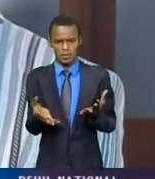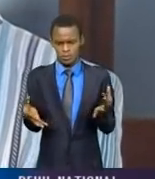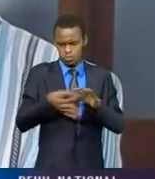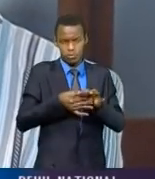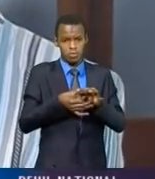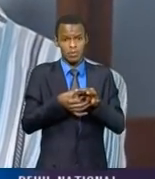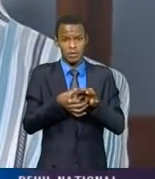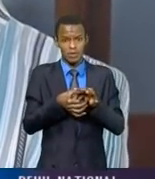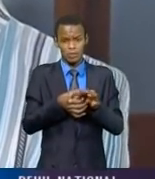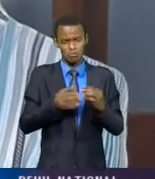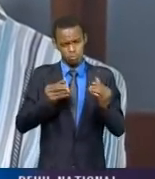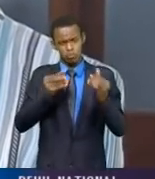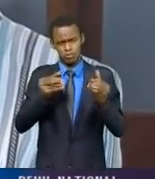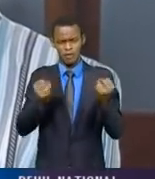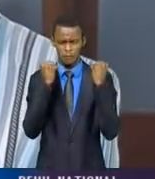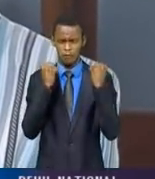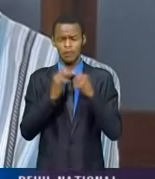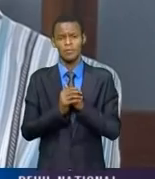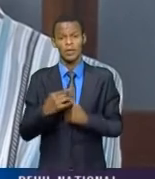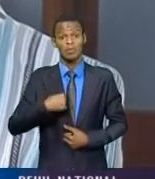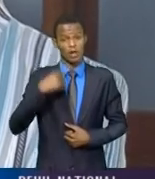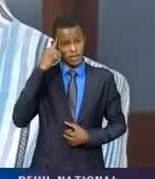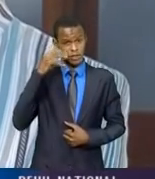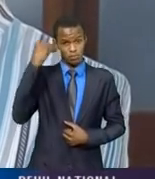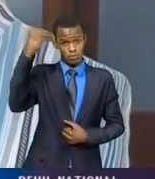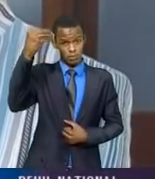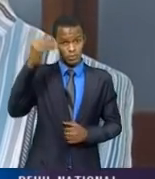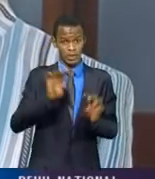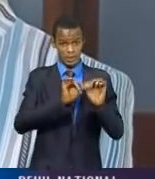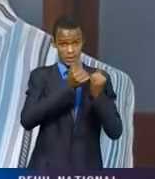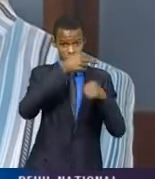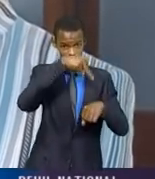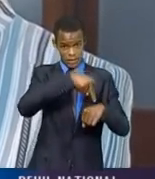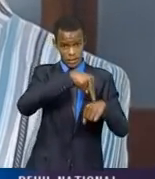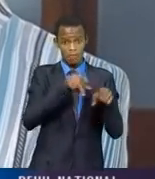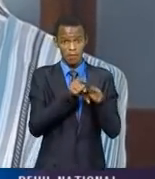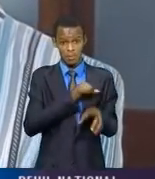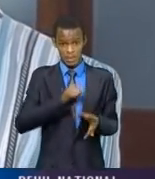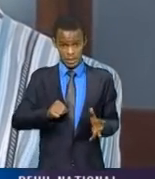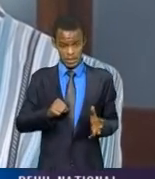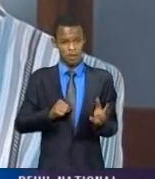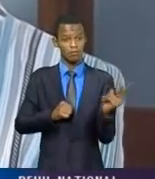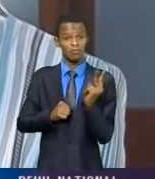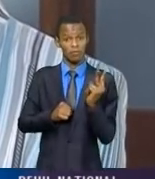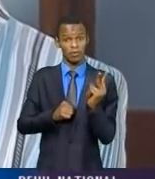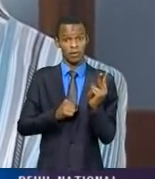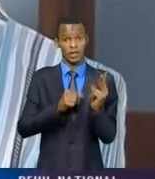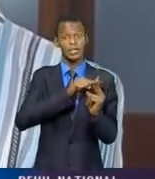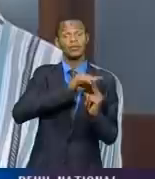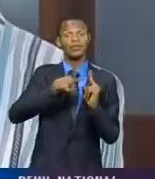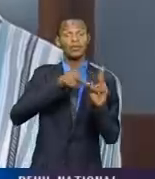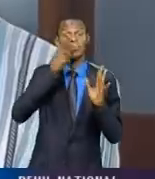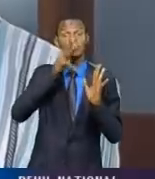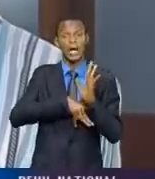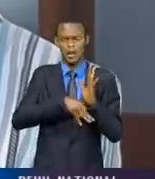et j'espère que l'assemblée nationale mais aussi le sénat ont fait continuer